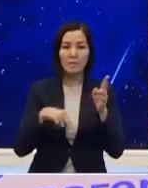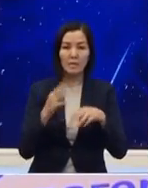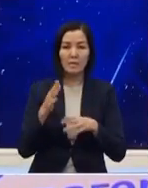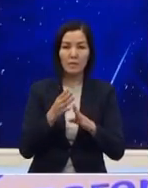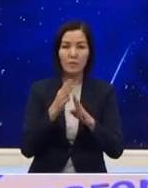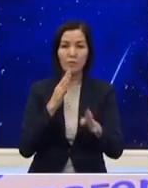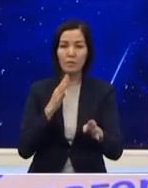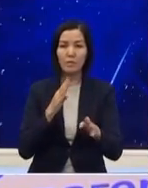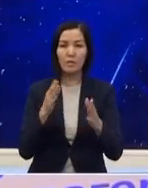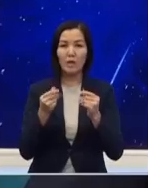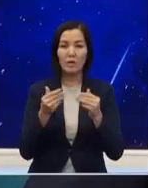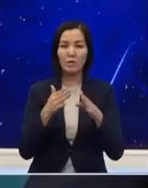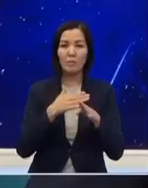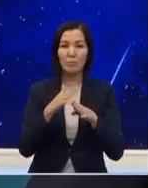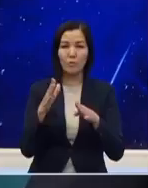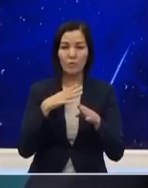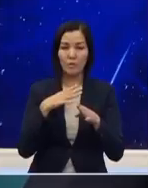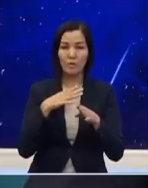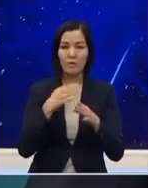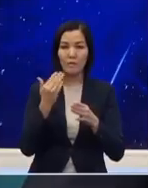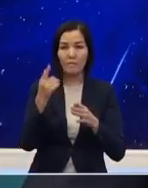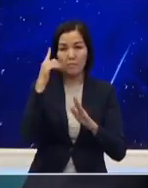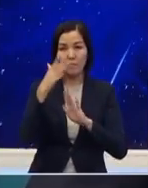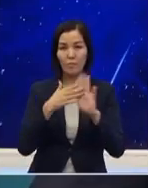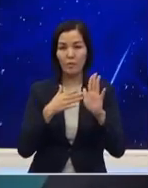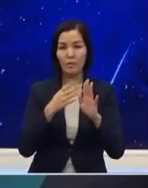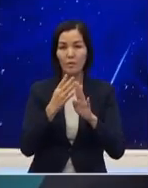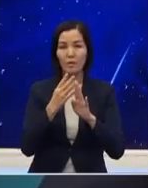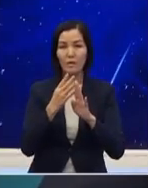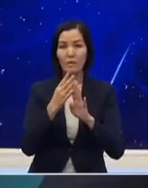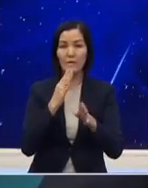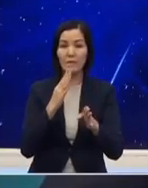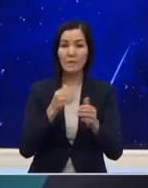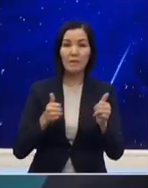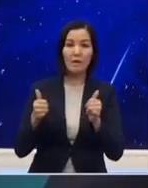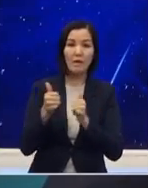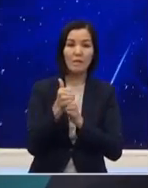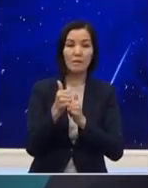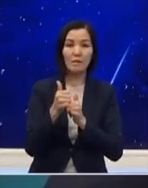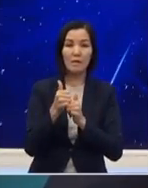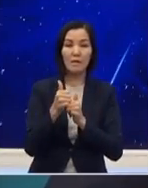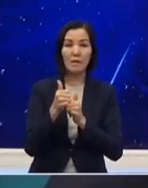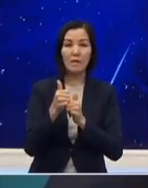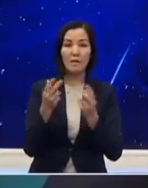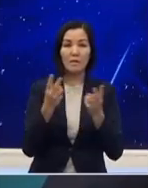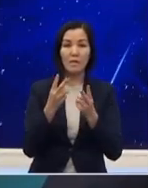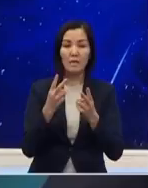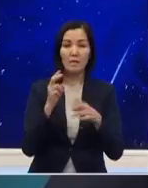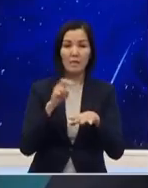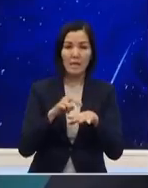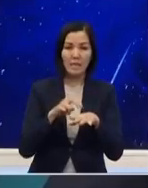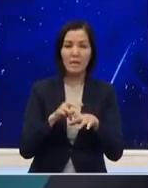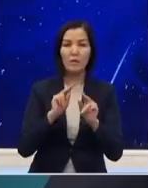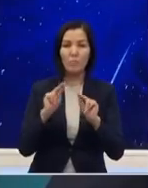очередников, везде ақша бөлінді. Вы поняли, да? Чтобы очередь двигалась. Чтобы здесь врачи,